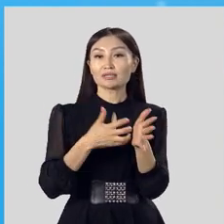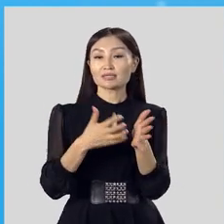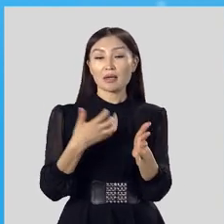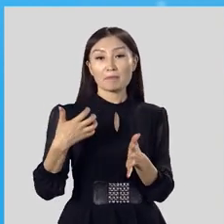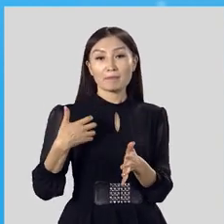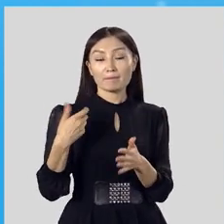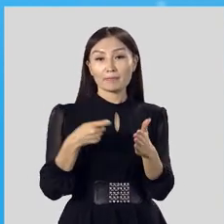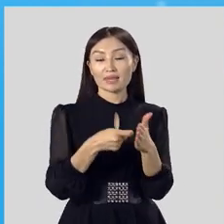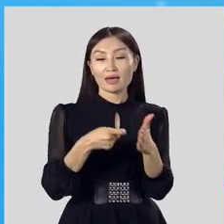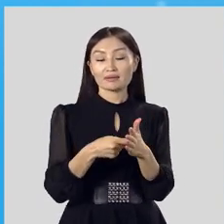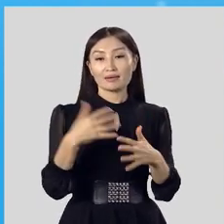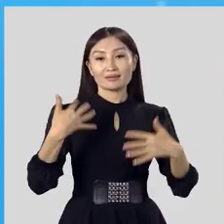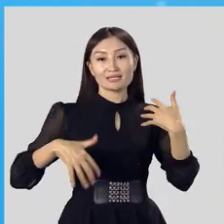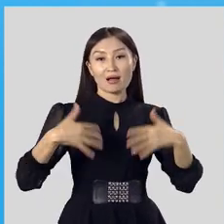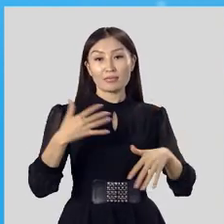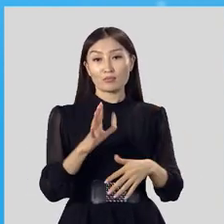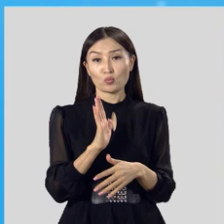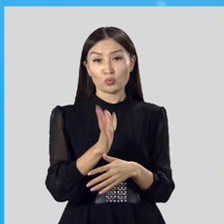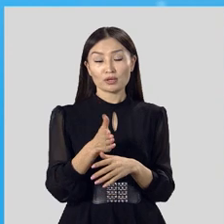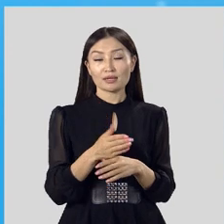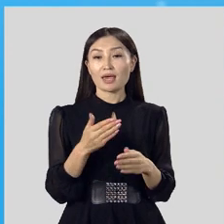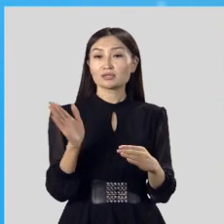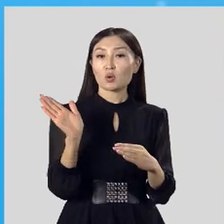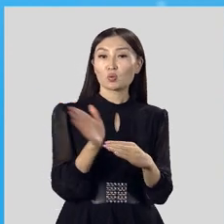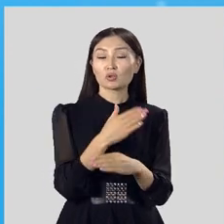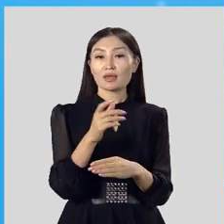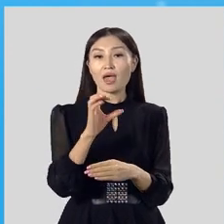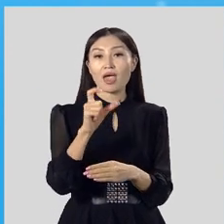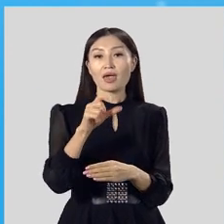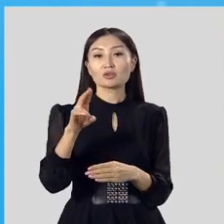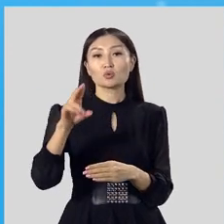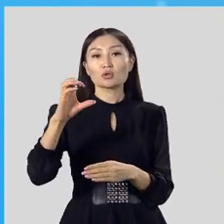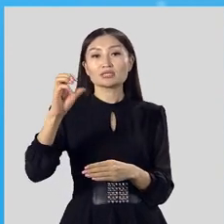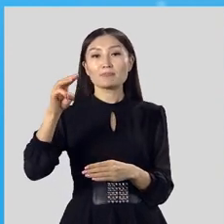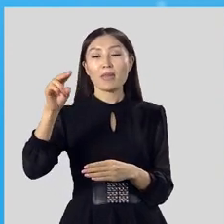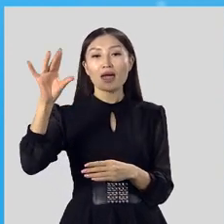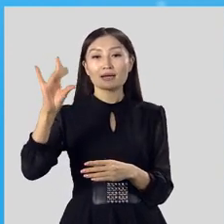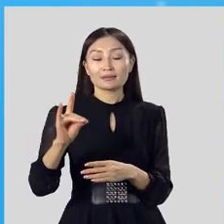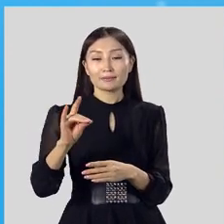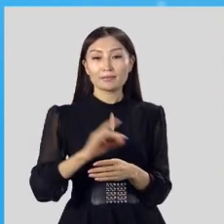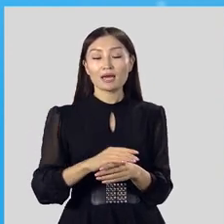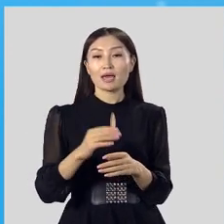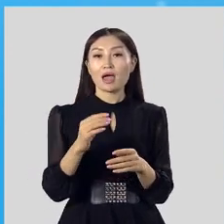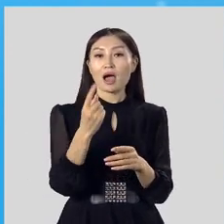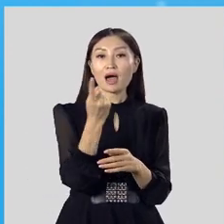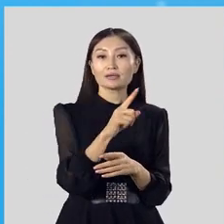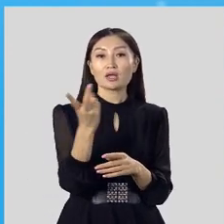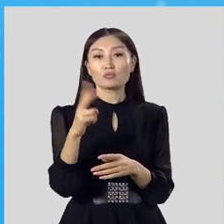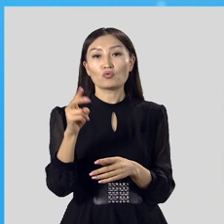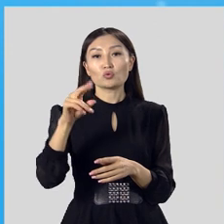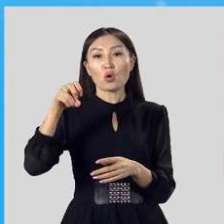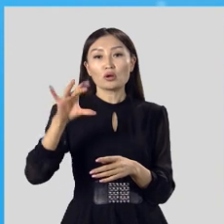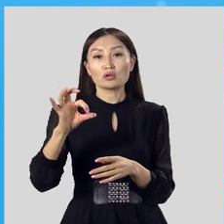питания он будет хилым и слабым. Если удалить эндосперм из семени однодольного или двудольного